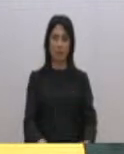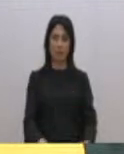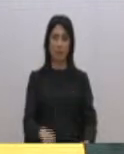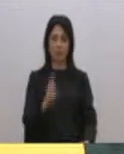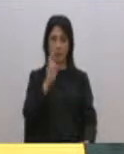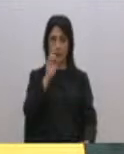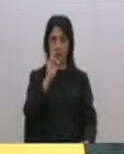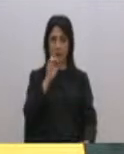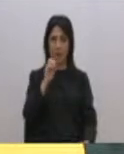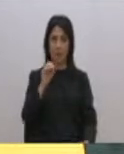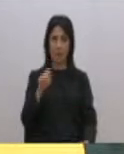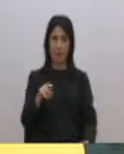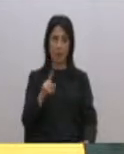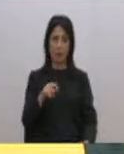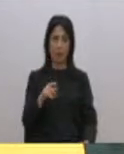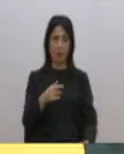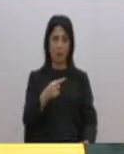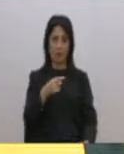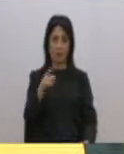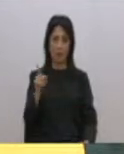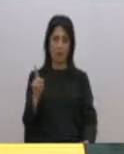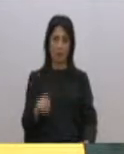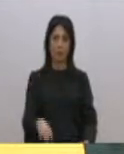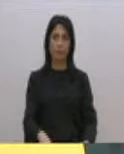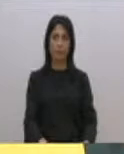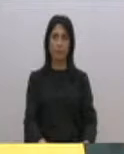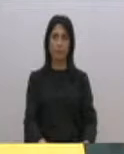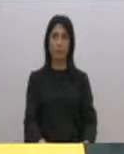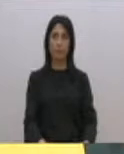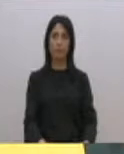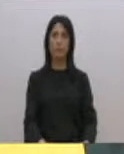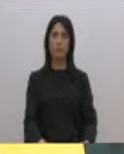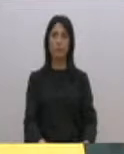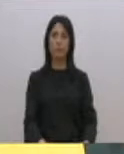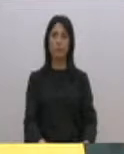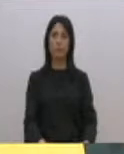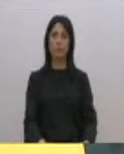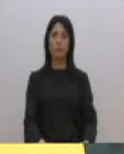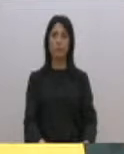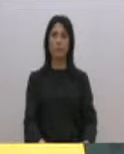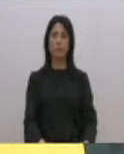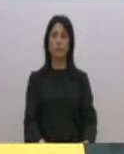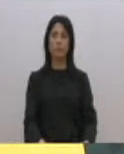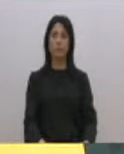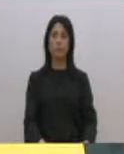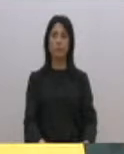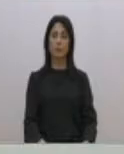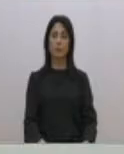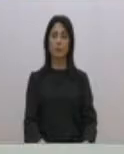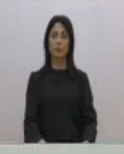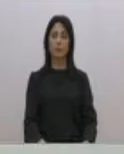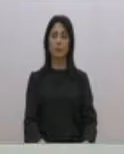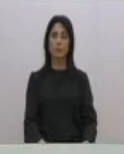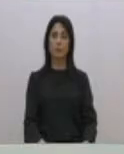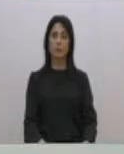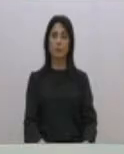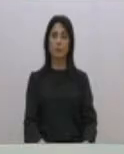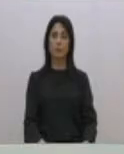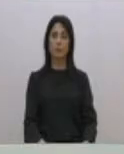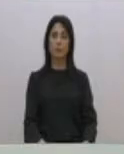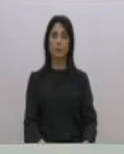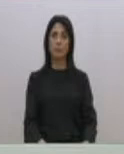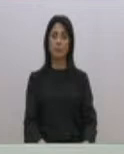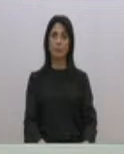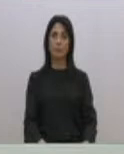geru rezcer și de zogadat am sa fi funcționire ba. Chivatonul, chitrobi